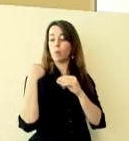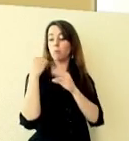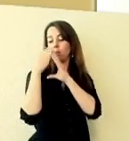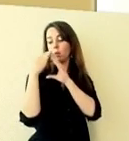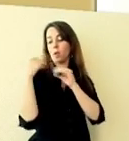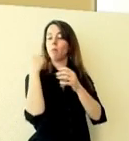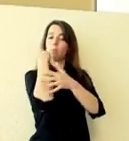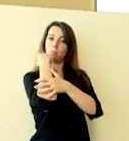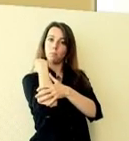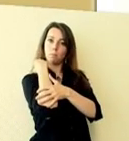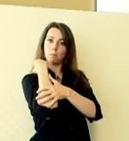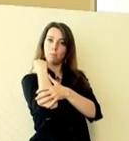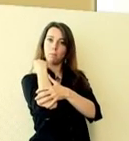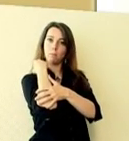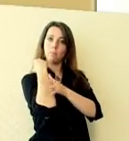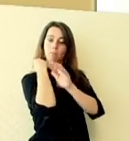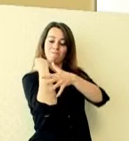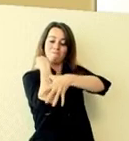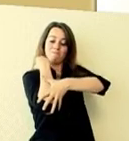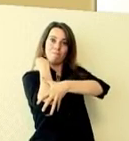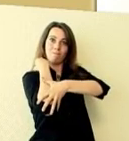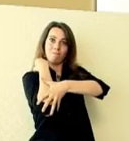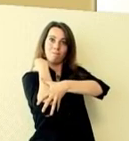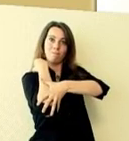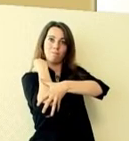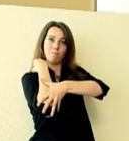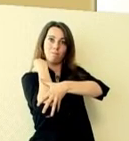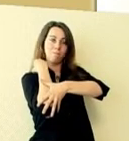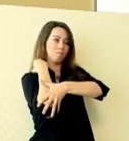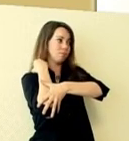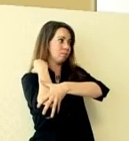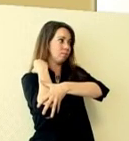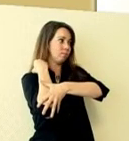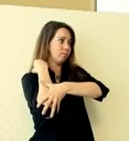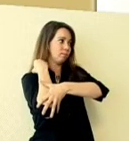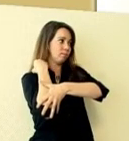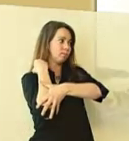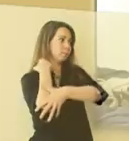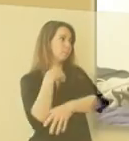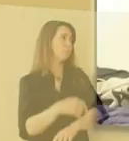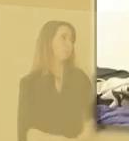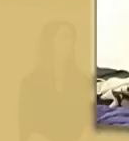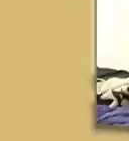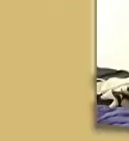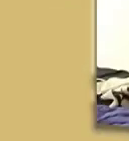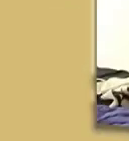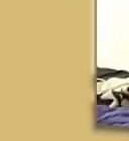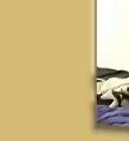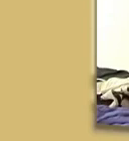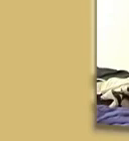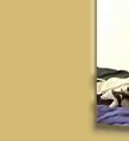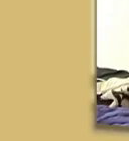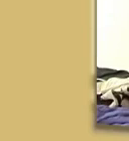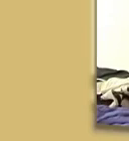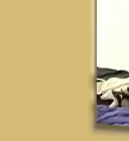On met une main bien fermement dans son dos et je vais ouvrir la poche par en dessous pour aller récupérer